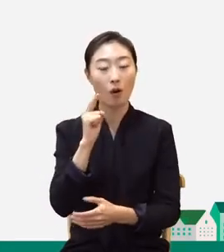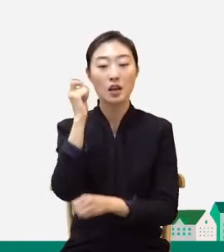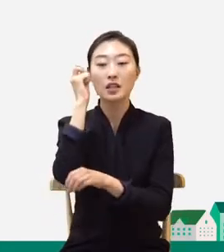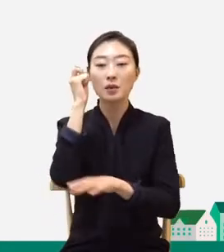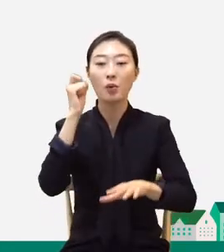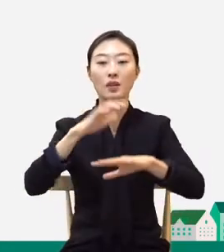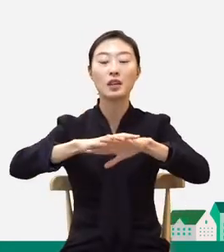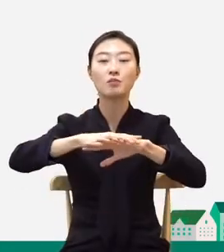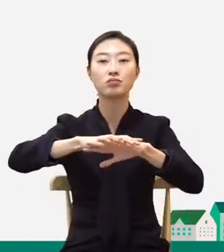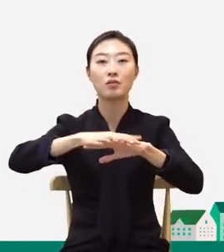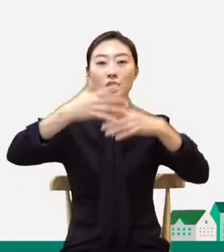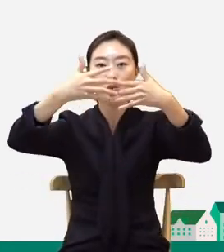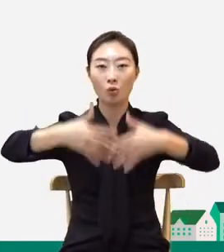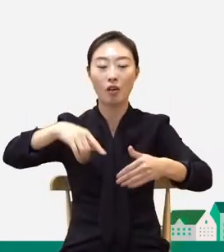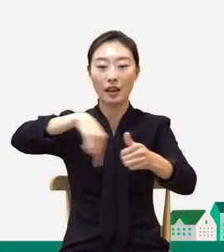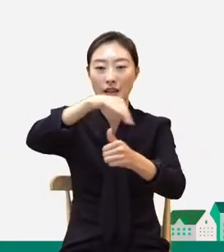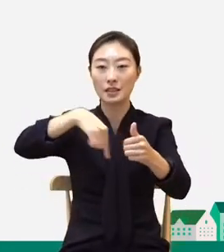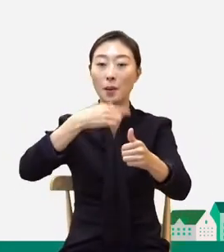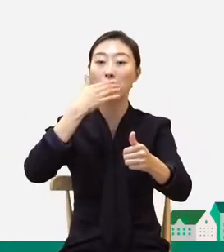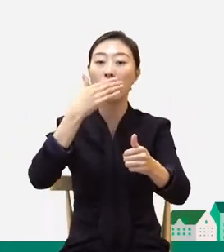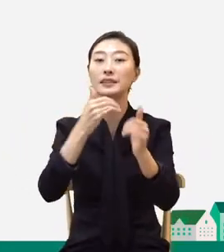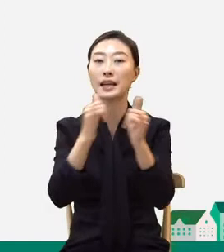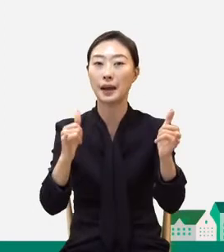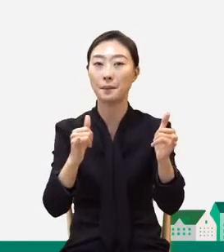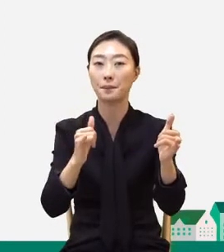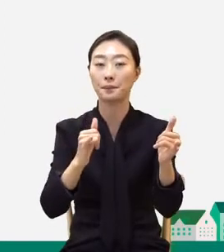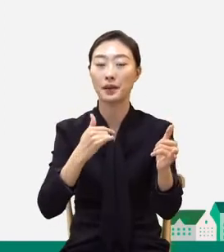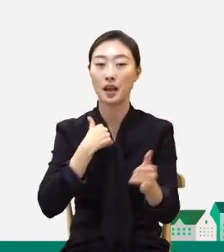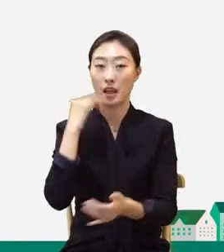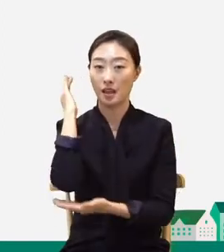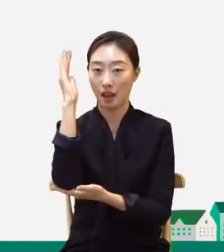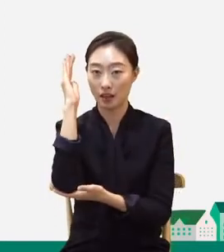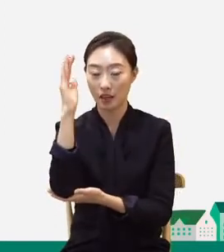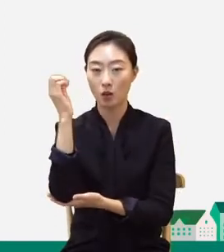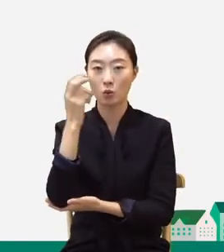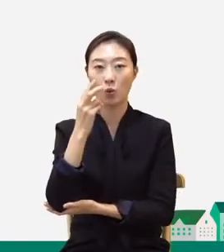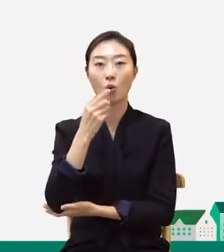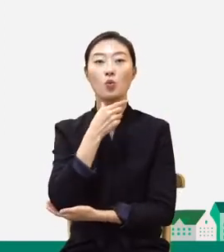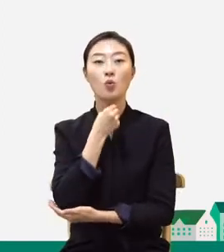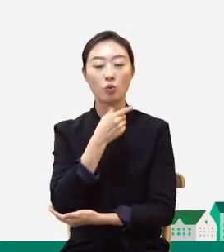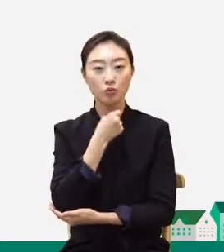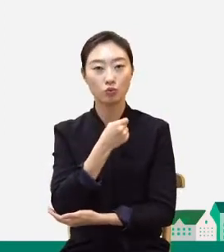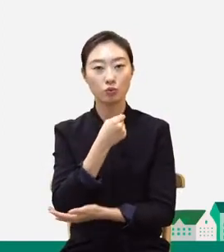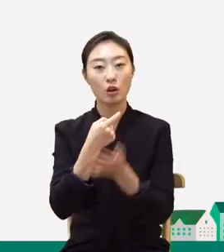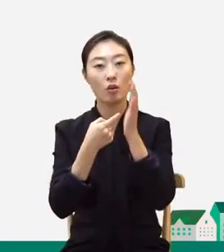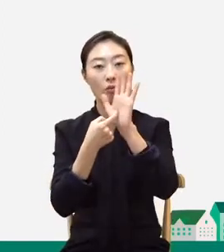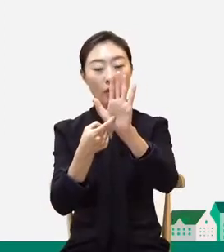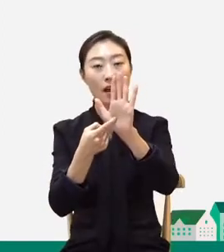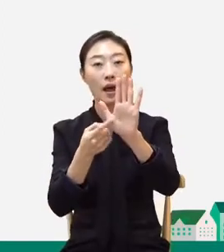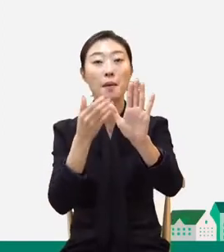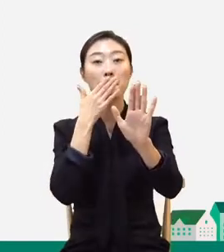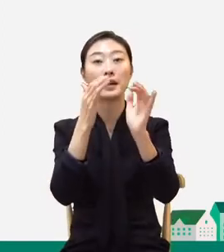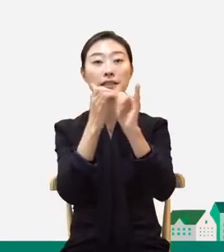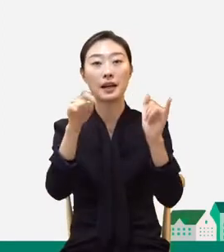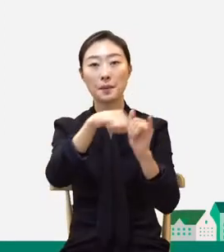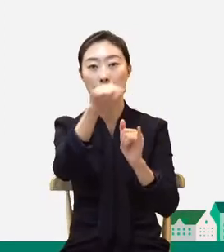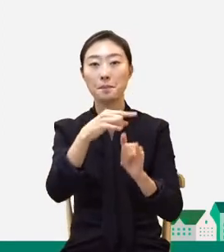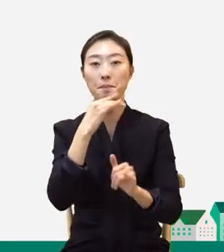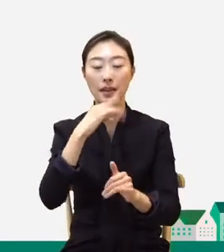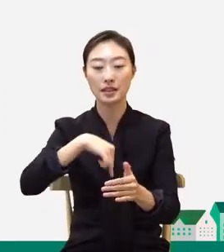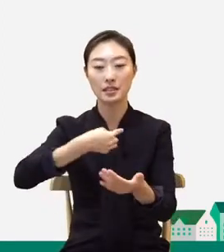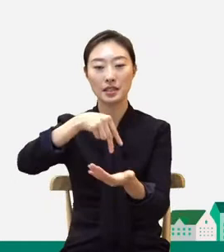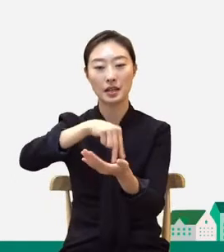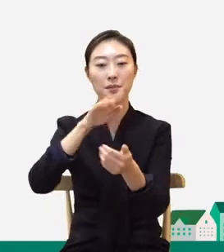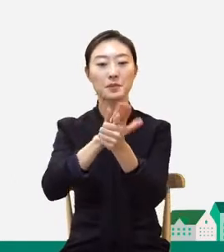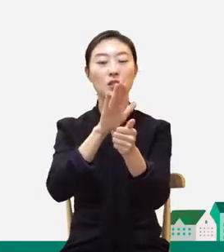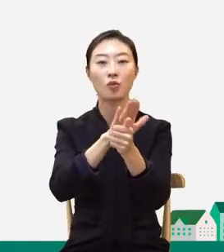안에서 가능한 분들 아니면 의사나 욕구나 역량이 어느 정도 확인되는 분들에 한해서